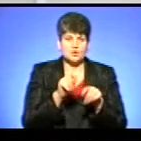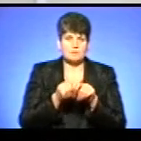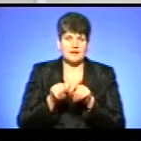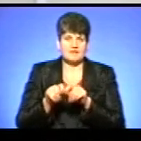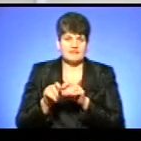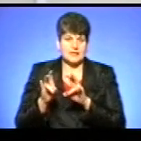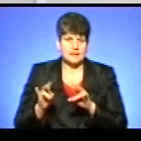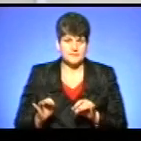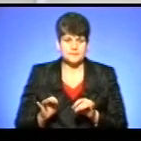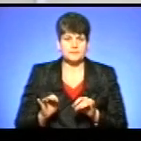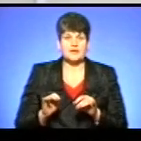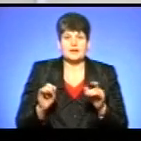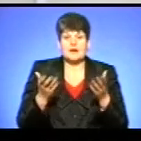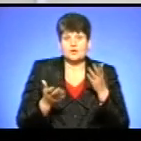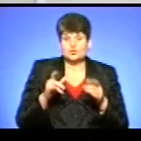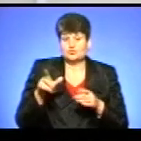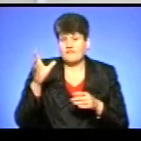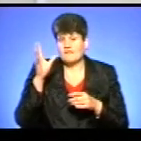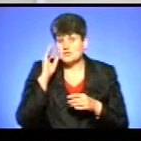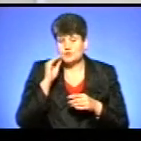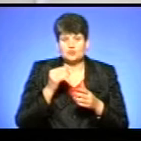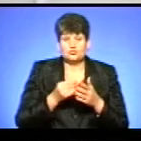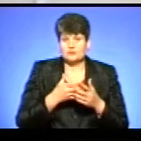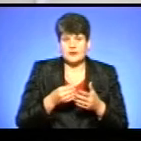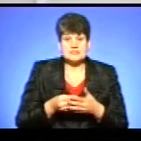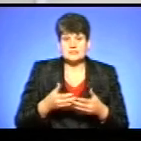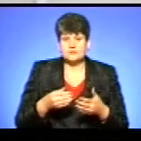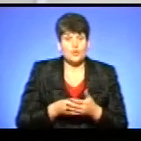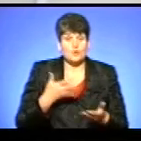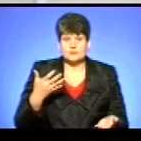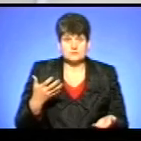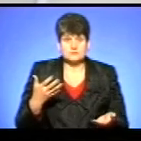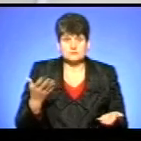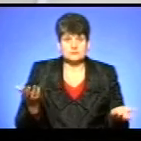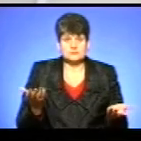перевірені. Ну, якщо люди вважають, що задорога ціна, то...